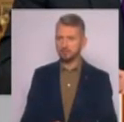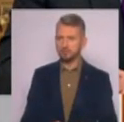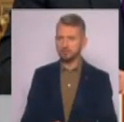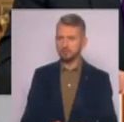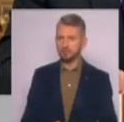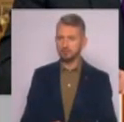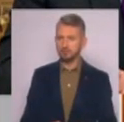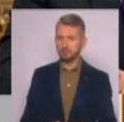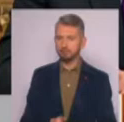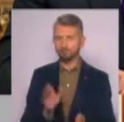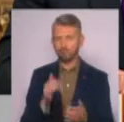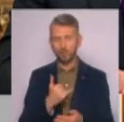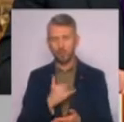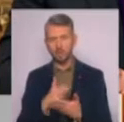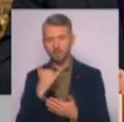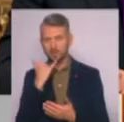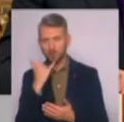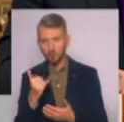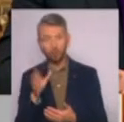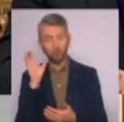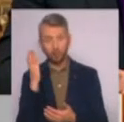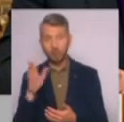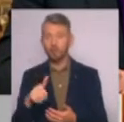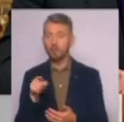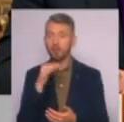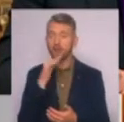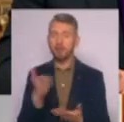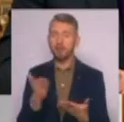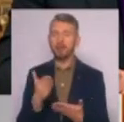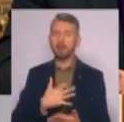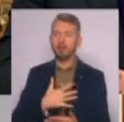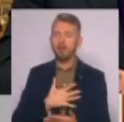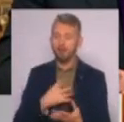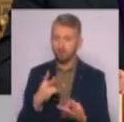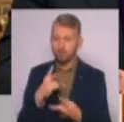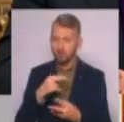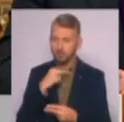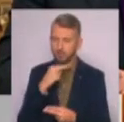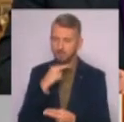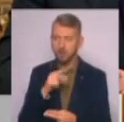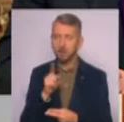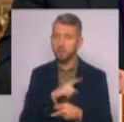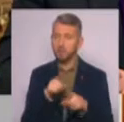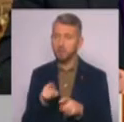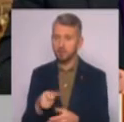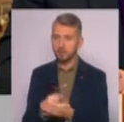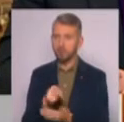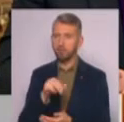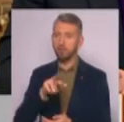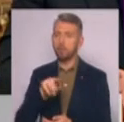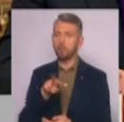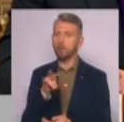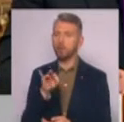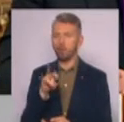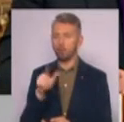А в нас є глядач, слухаємо вас, а потім ви нам розкажете, на який кашель потрібно звернути увагу, щоб бігти до пульмонолога. Слухаємо